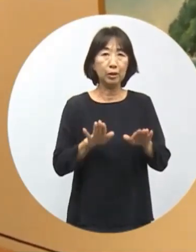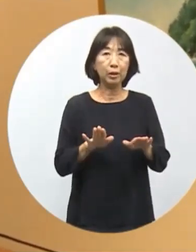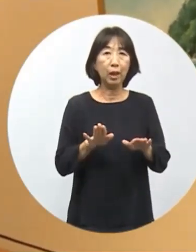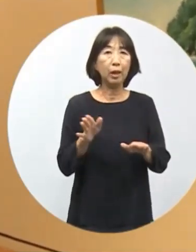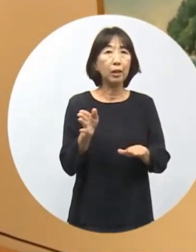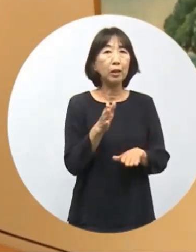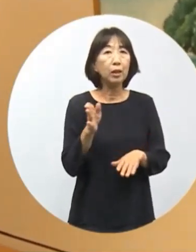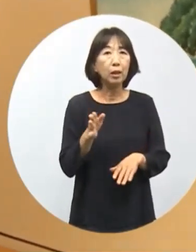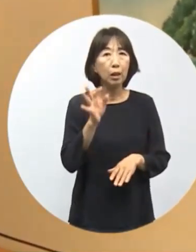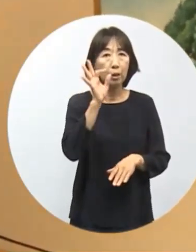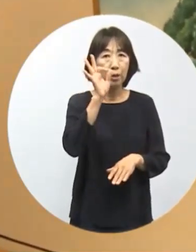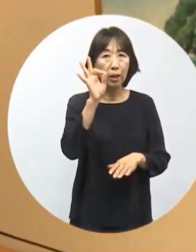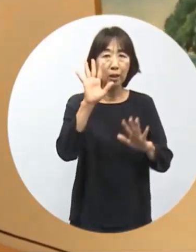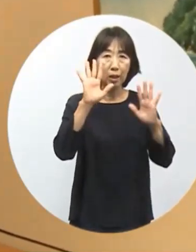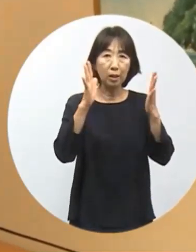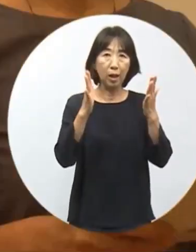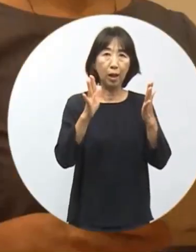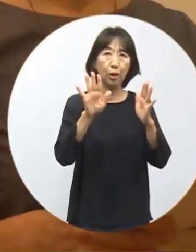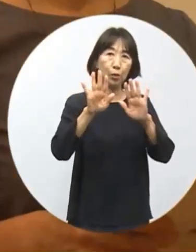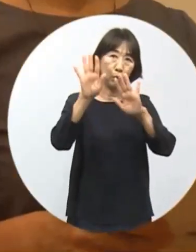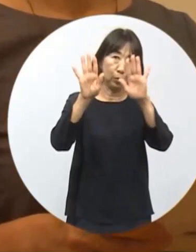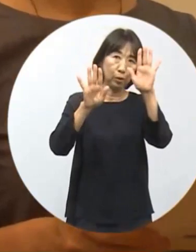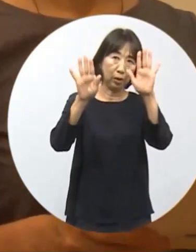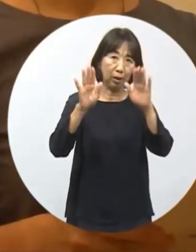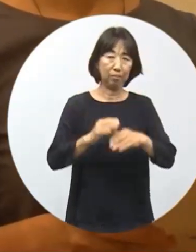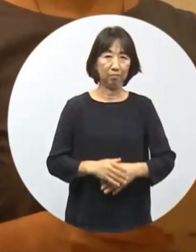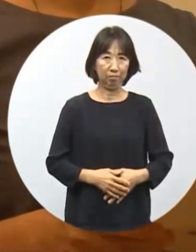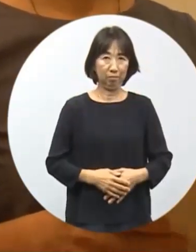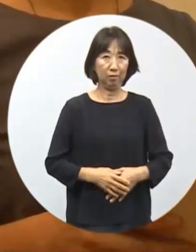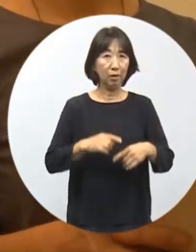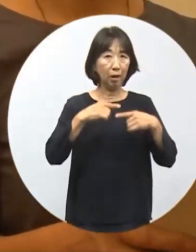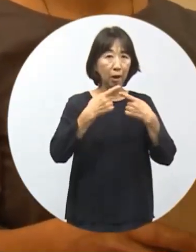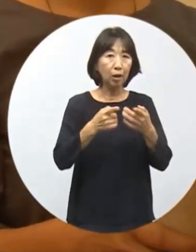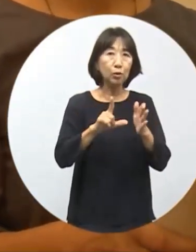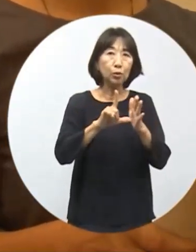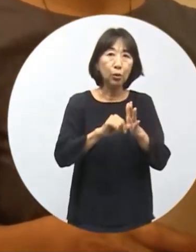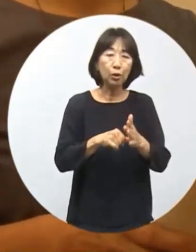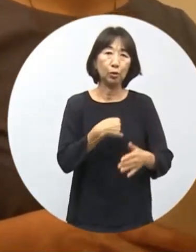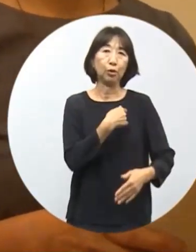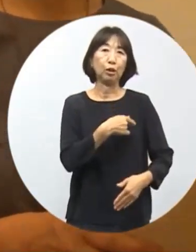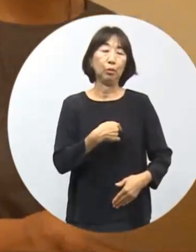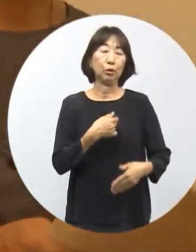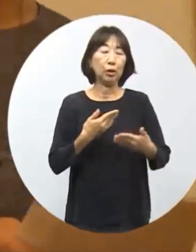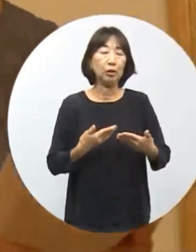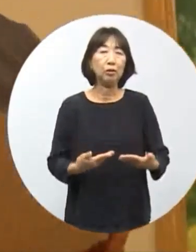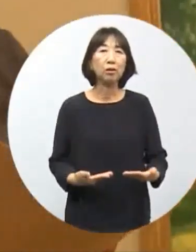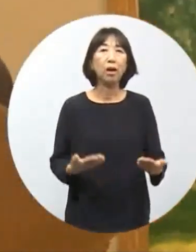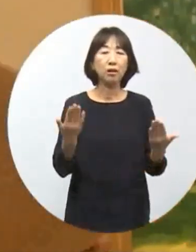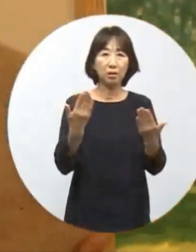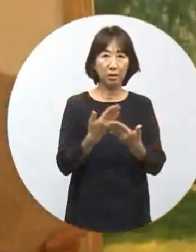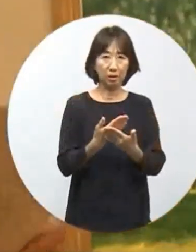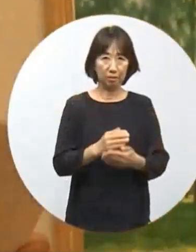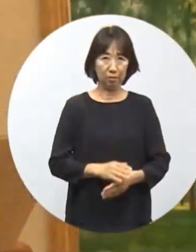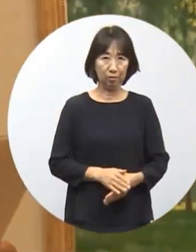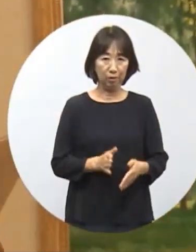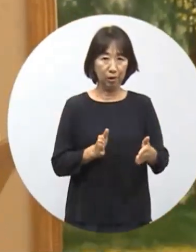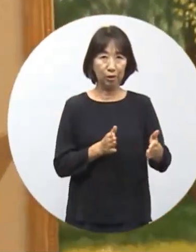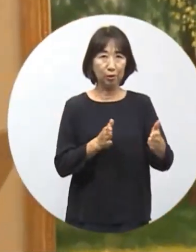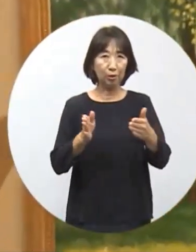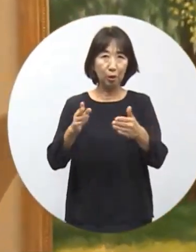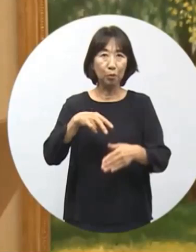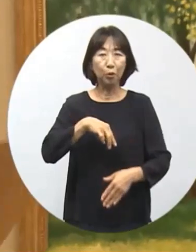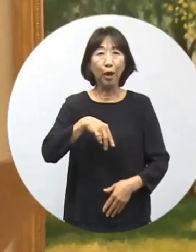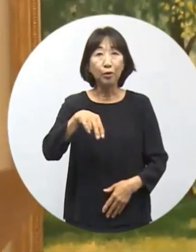ない風景で、 この入る時のなんかこう気持ちがこう静かになって、このスロープを歩いてき